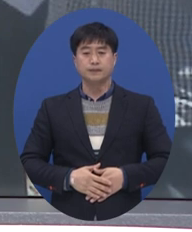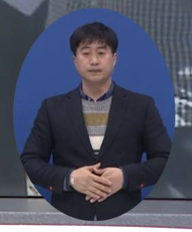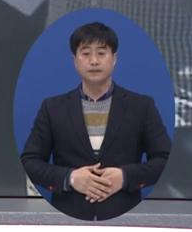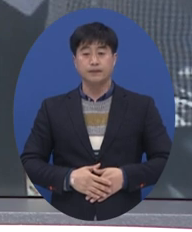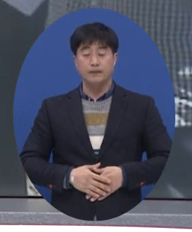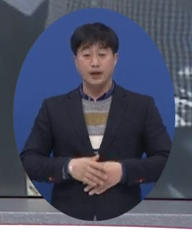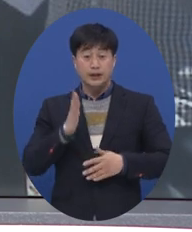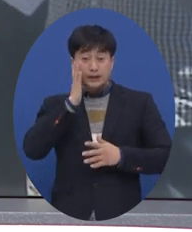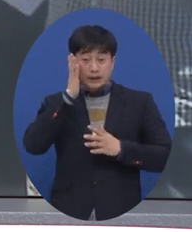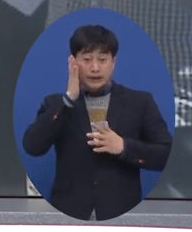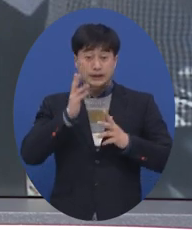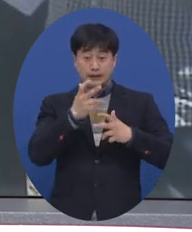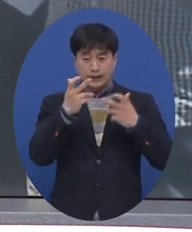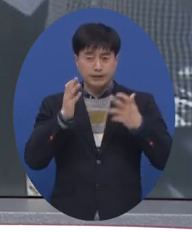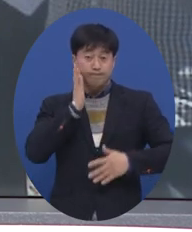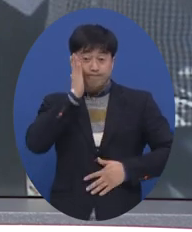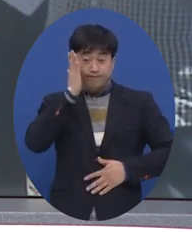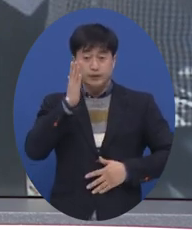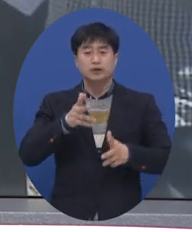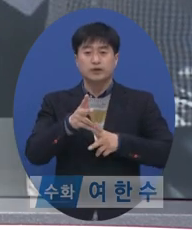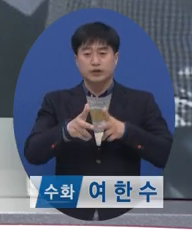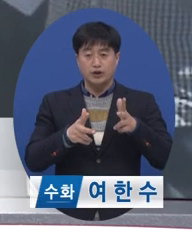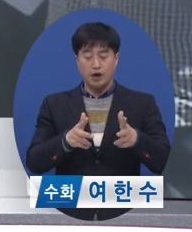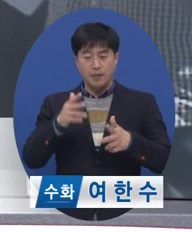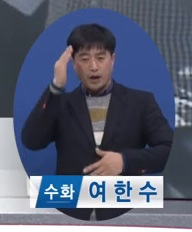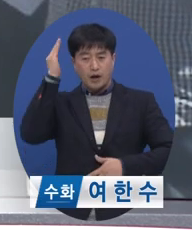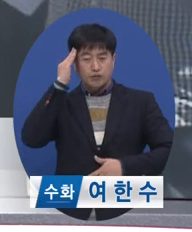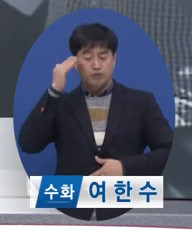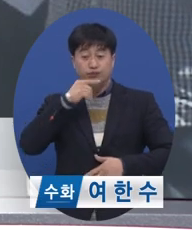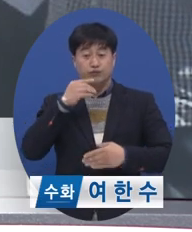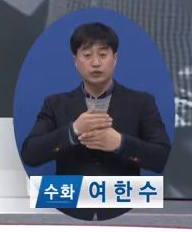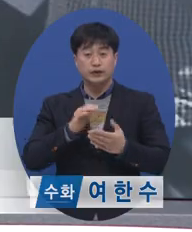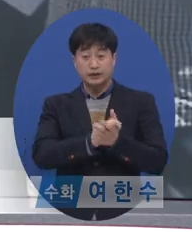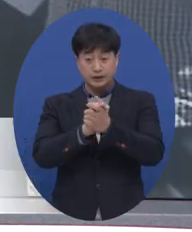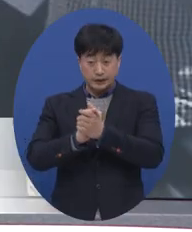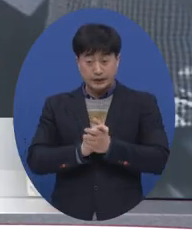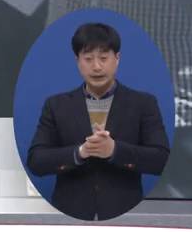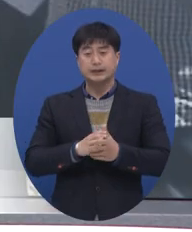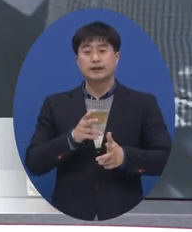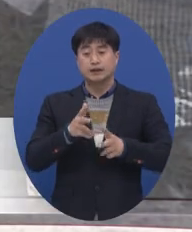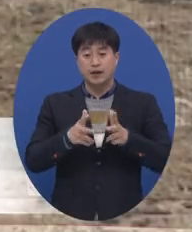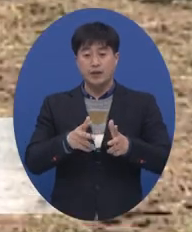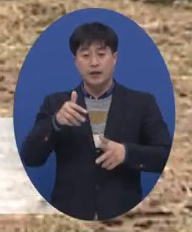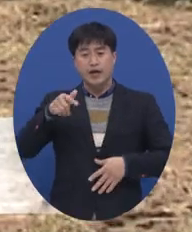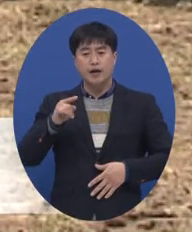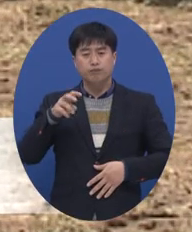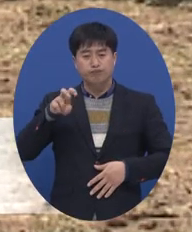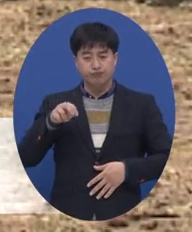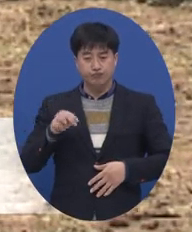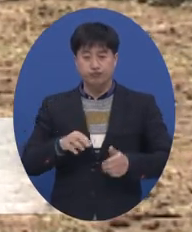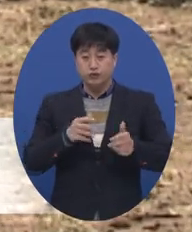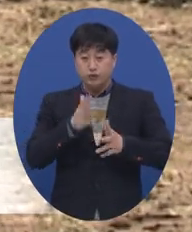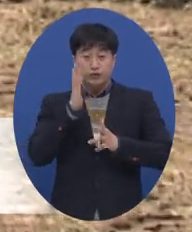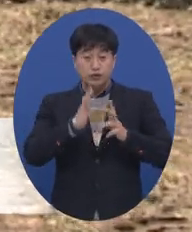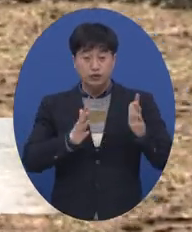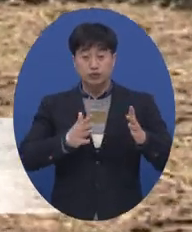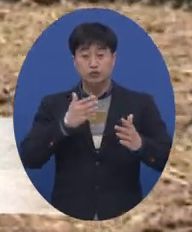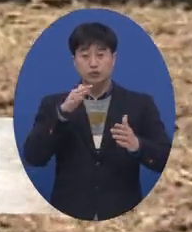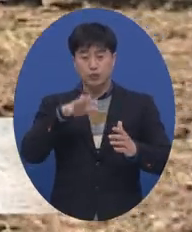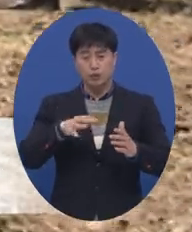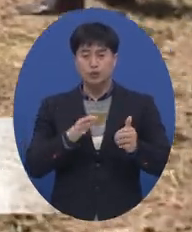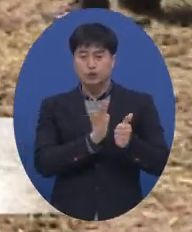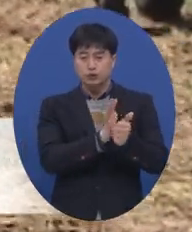산림 녹화 사업에 전초 기지를 구축하는 남북교류협력 사업인 경기도 개 품종 요상 지원사업에 재개 가능성이 9년